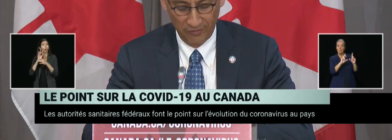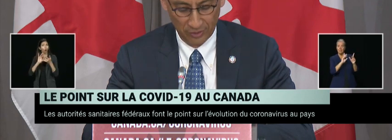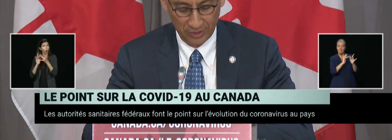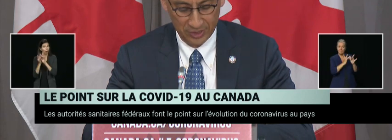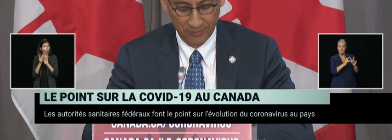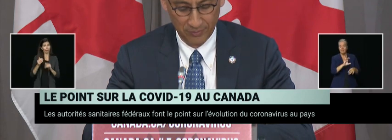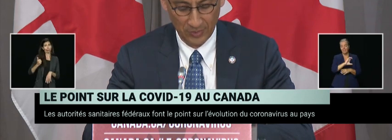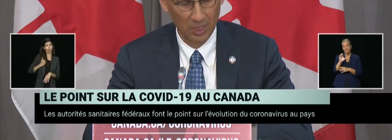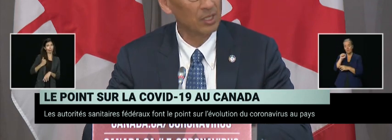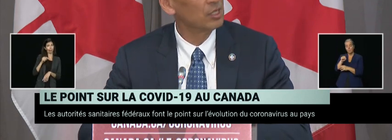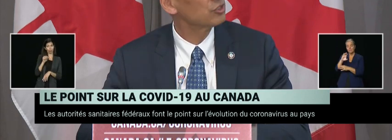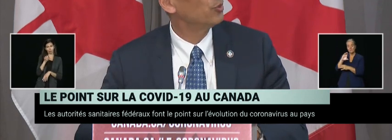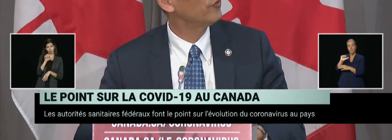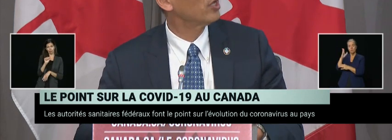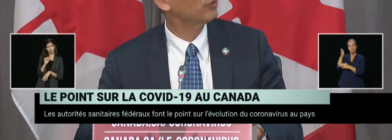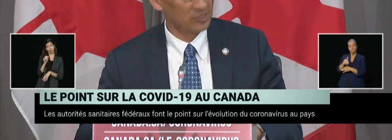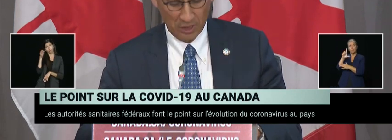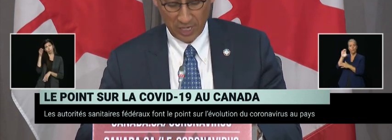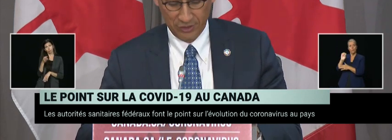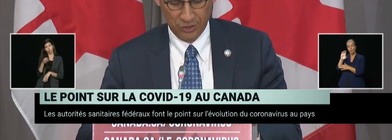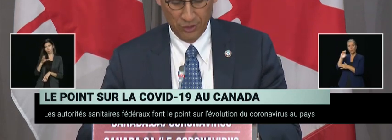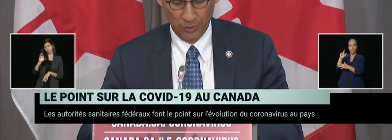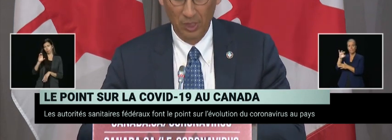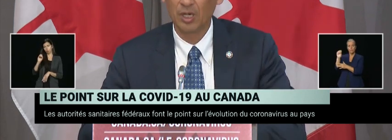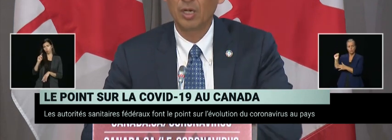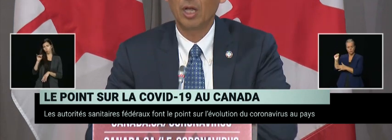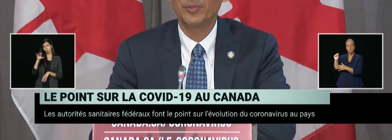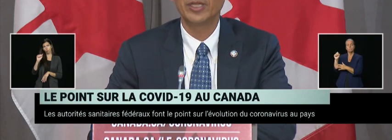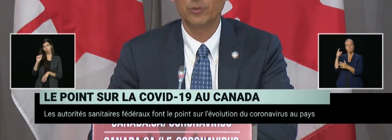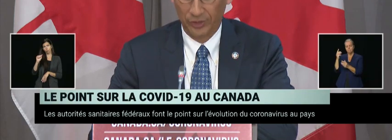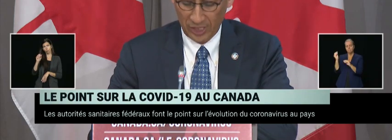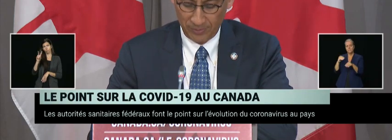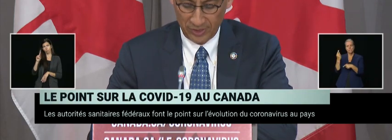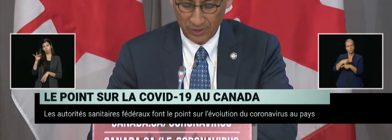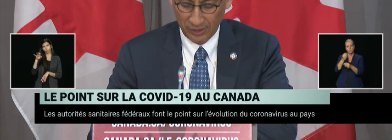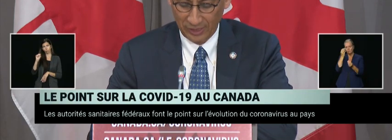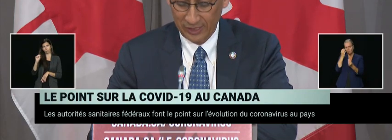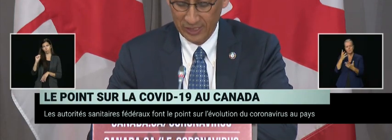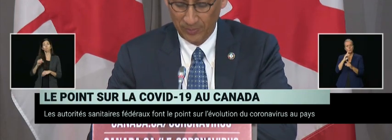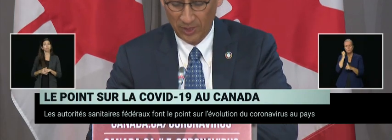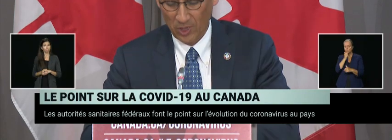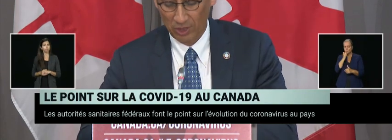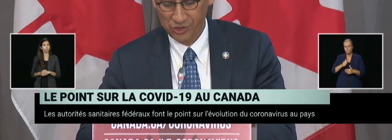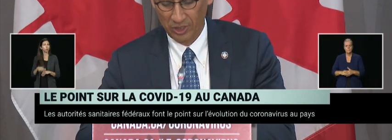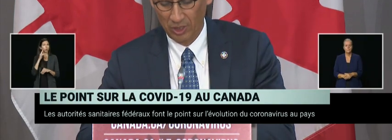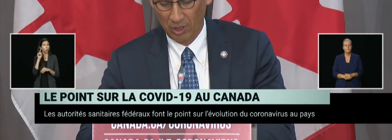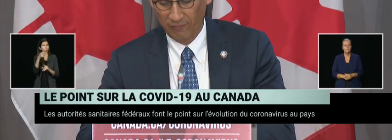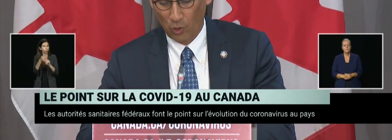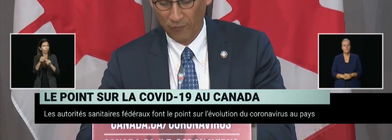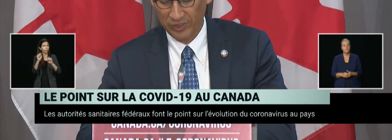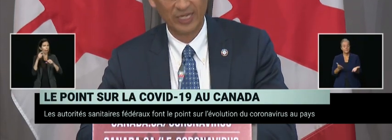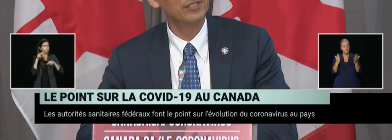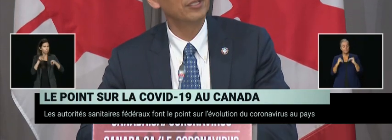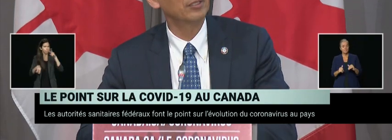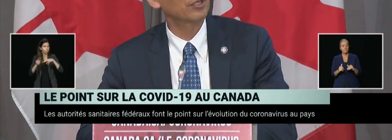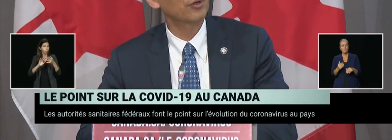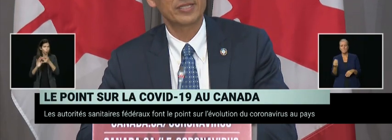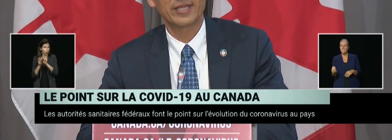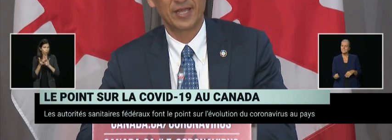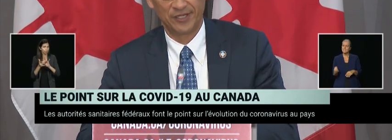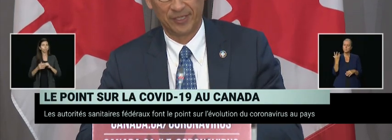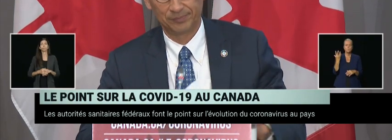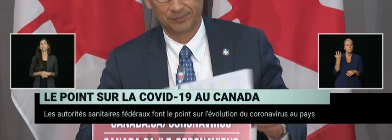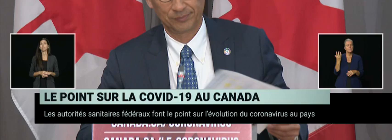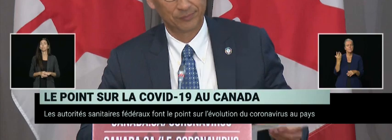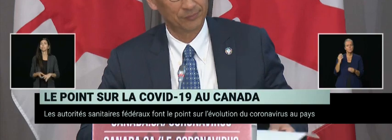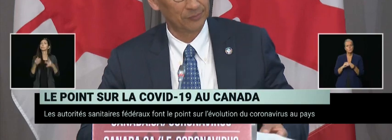Coronavirus. So moving on to slide 2, I'll begin with the update on the latest epidemiology of COVID-19 across